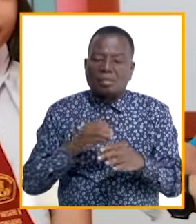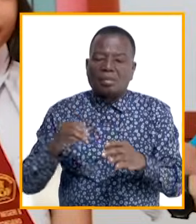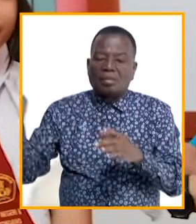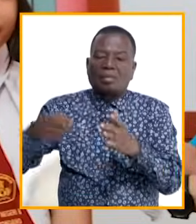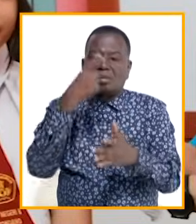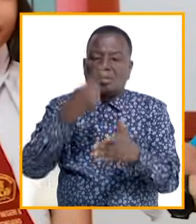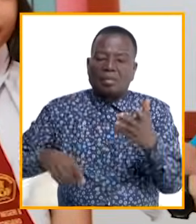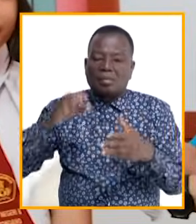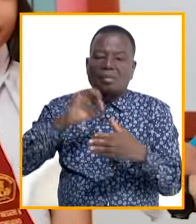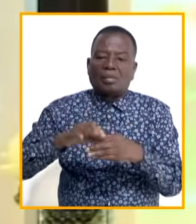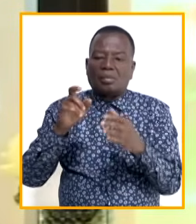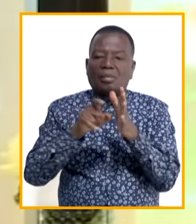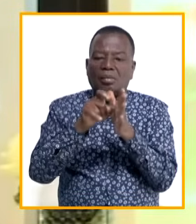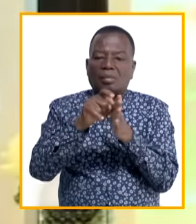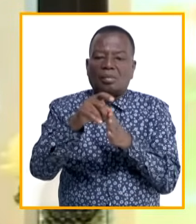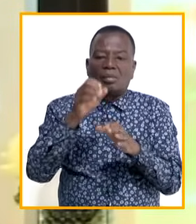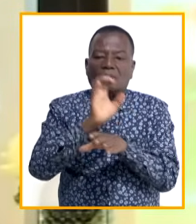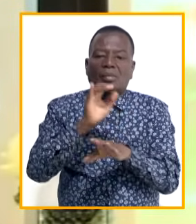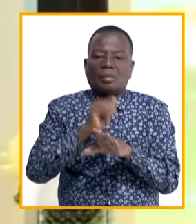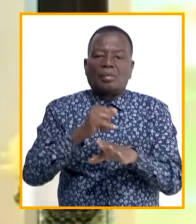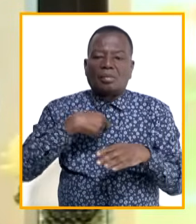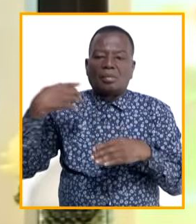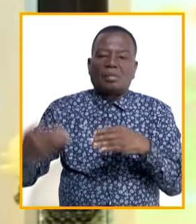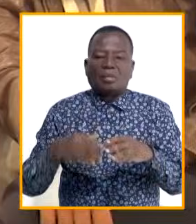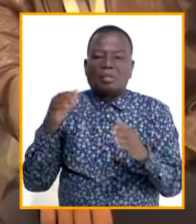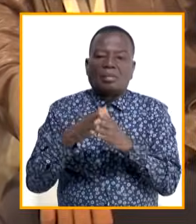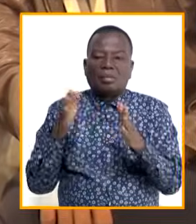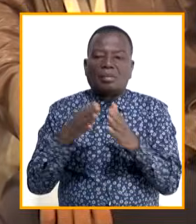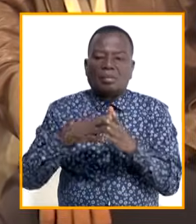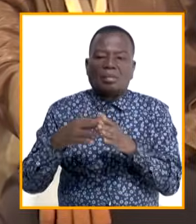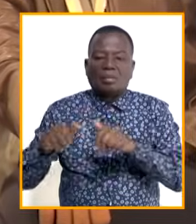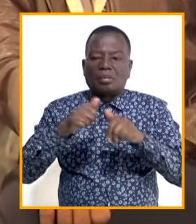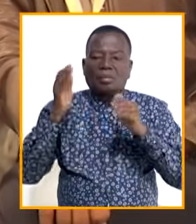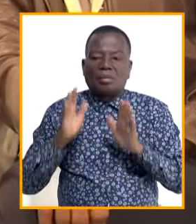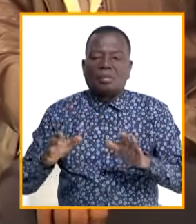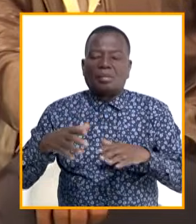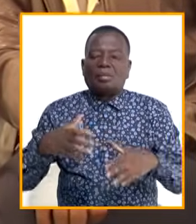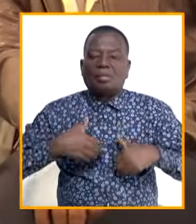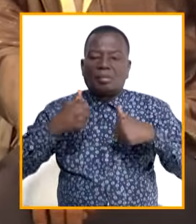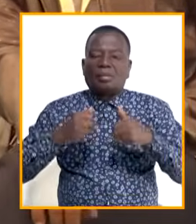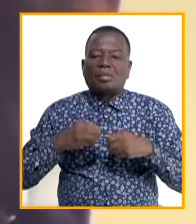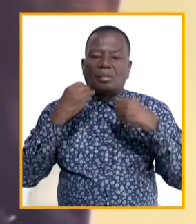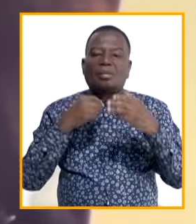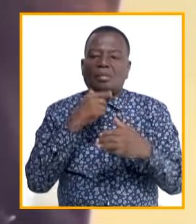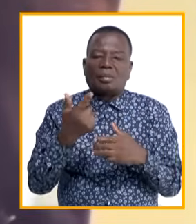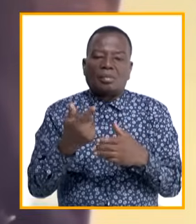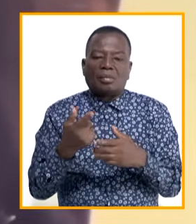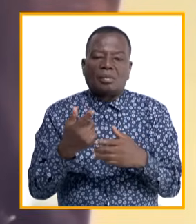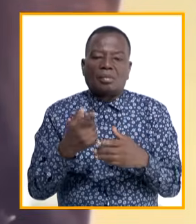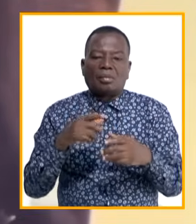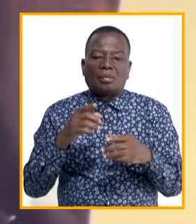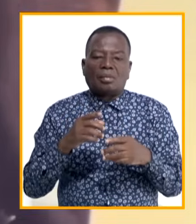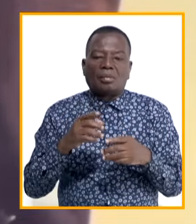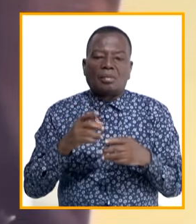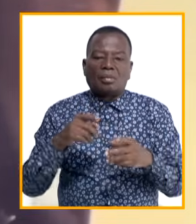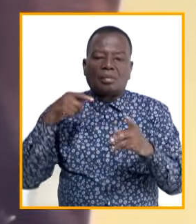Enrayer la propagation du virus, la Côte d'Ivoire qui accueille cette rencontre des acteurs de la santé donne de la voix. La